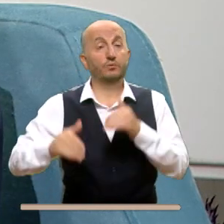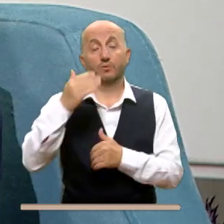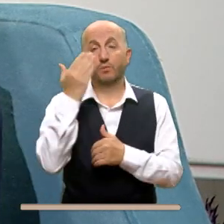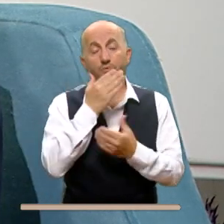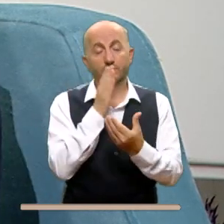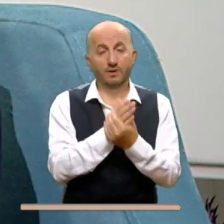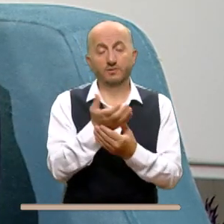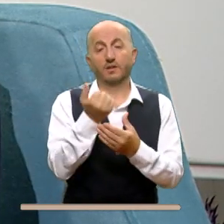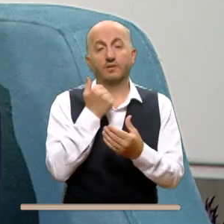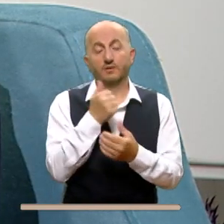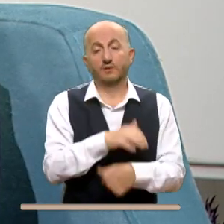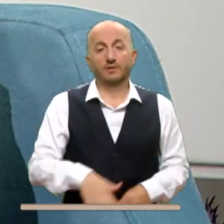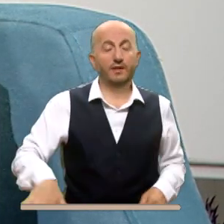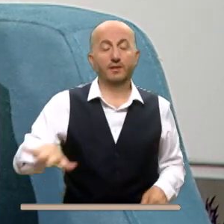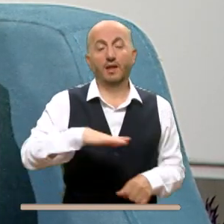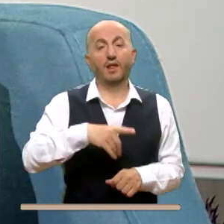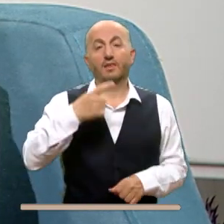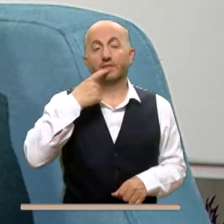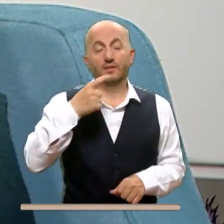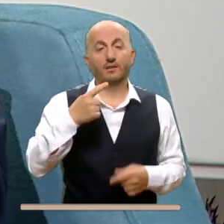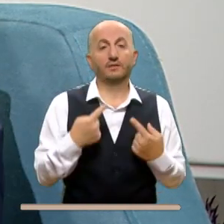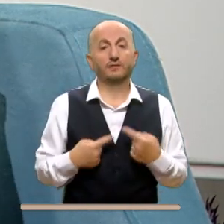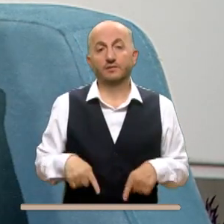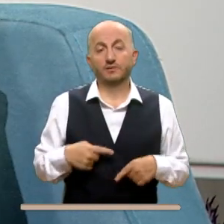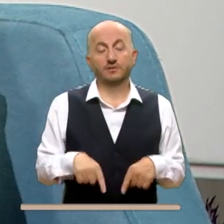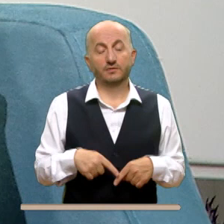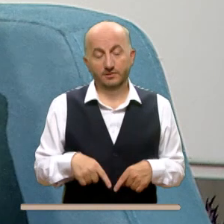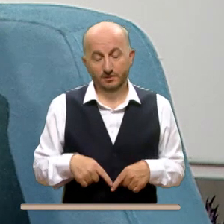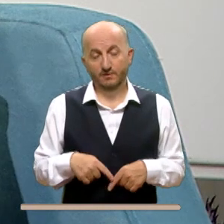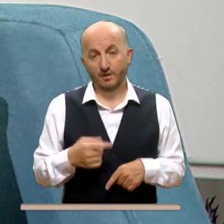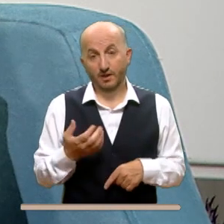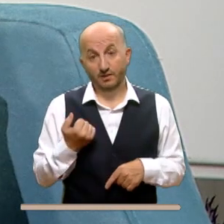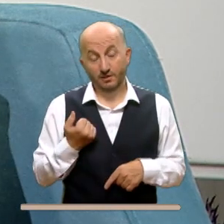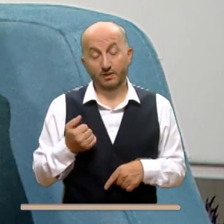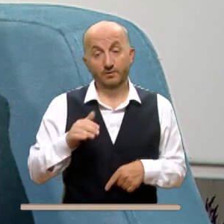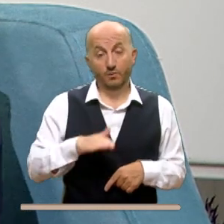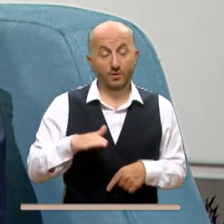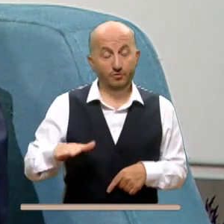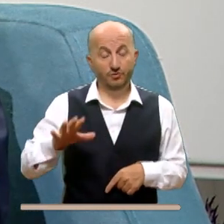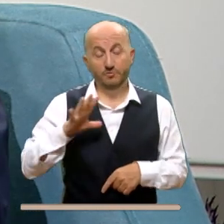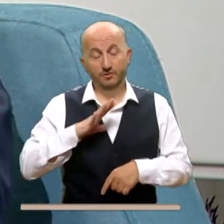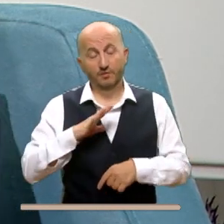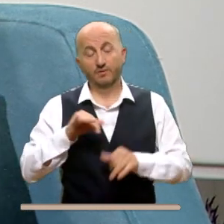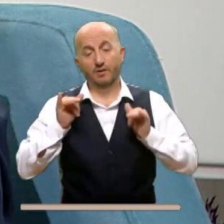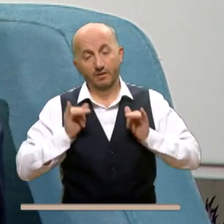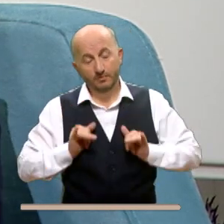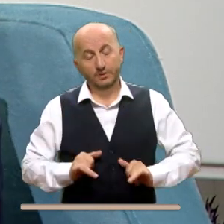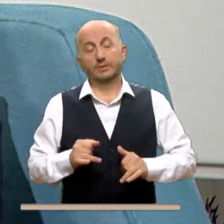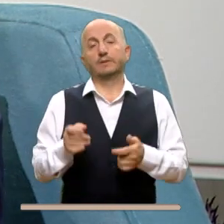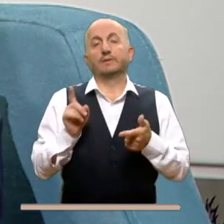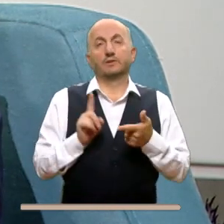genel dil sınavlarını geçerek dil yeterliliği alan öğrencilerimiz var gayet rahat bir şekilde. Biz burada ikinci